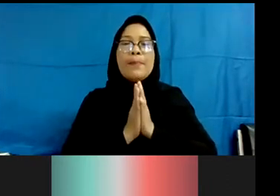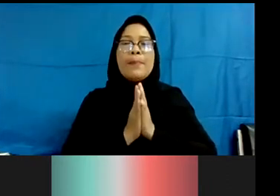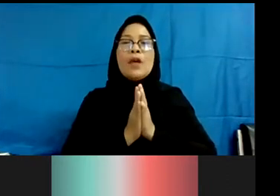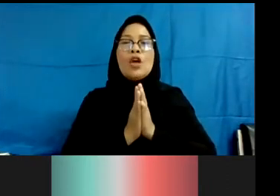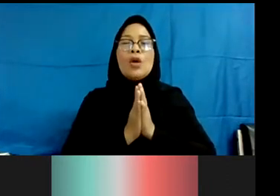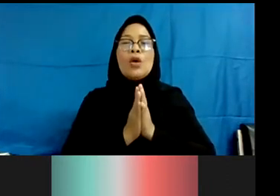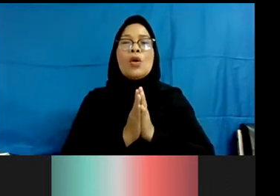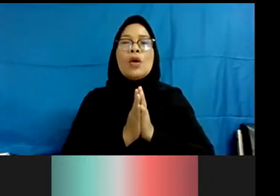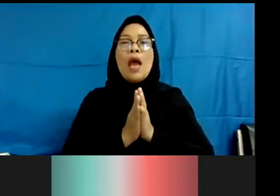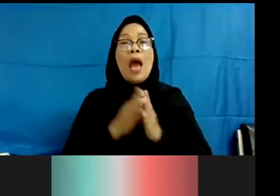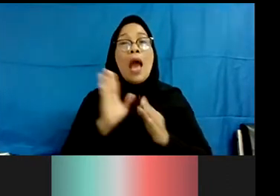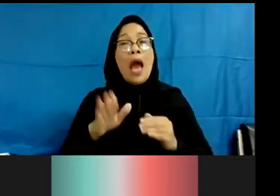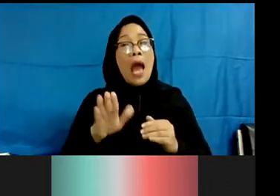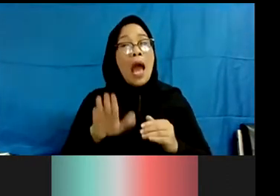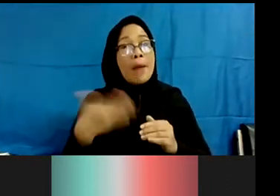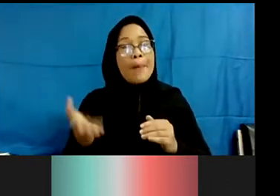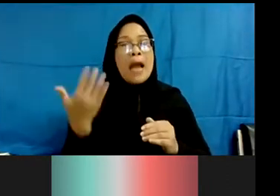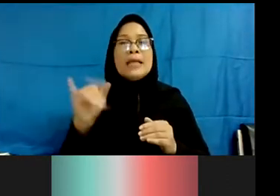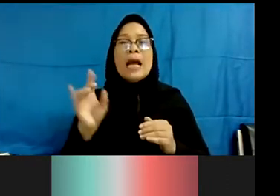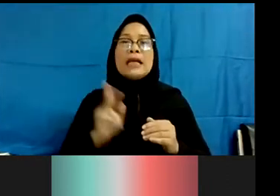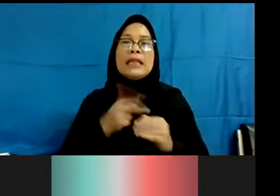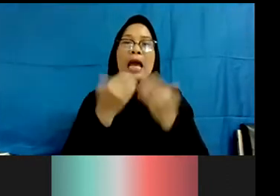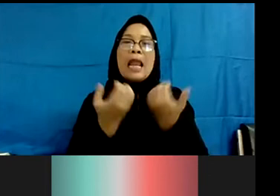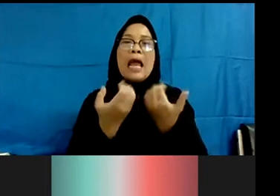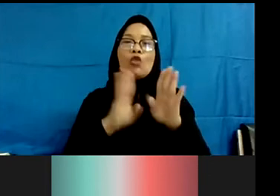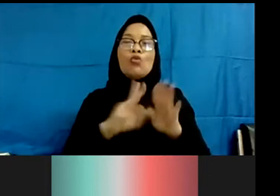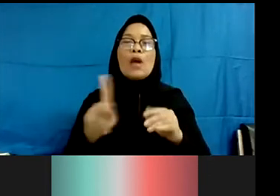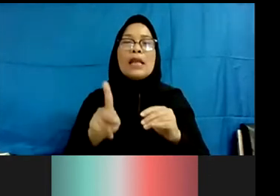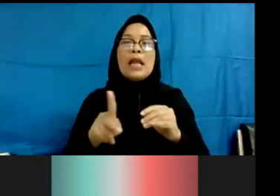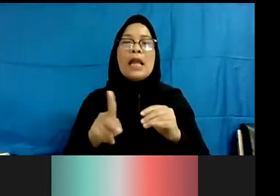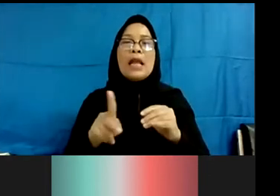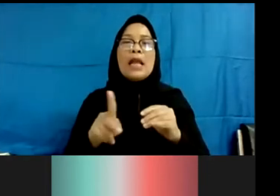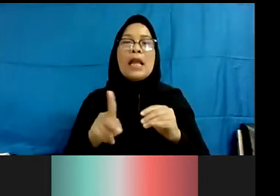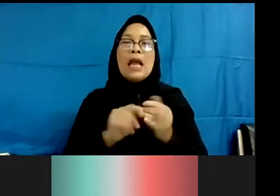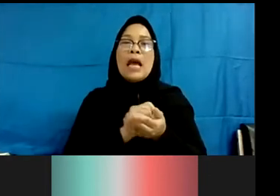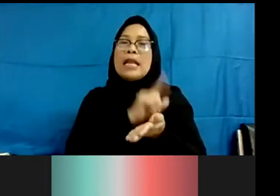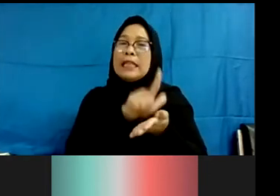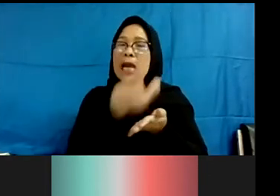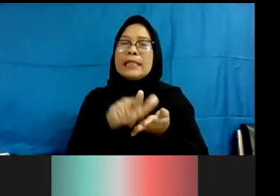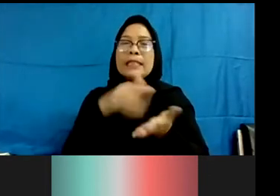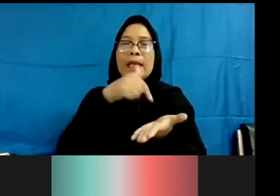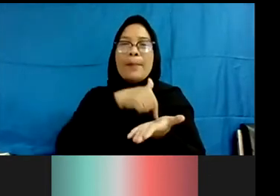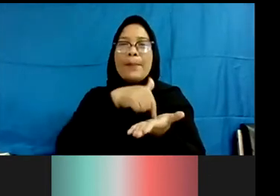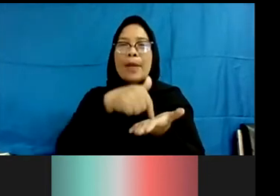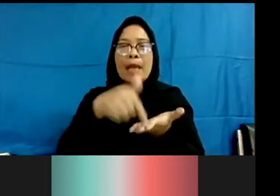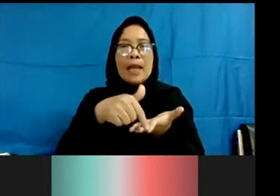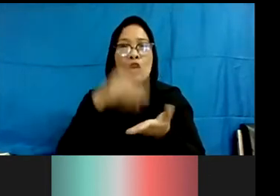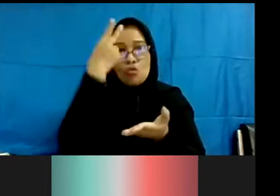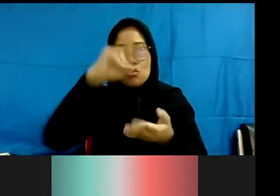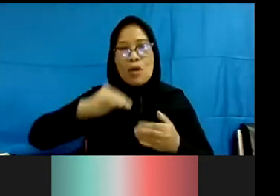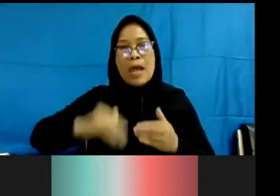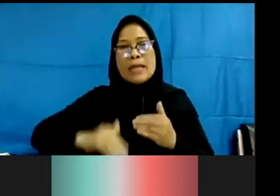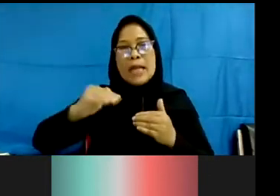yang mau kita rumuskan ke depan, bagaimana agar literasi braille buat terutama buat adik-adik kita, terus juga secara global